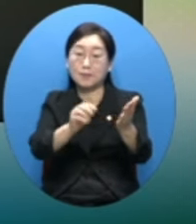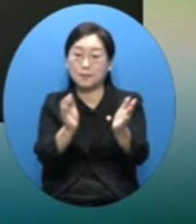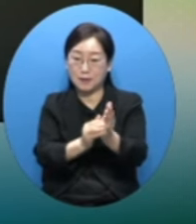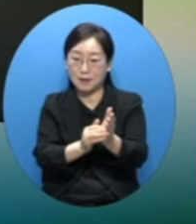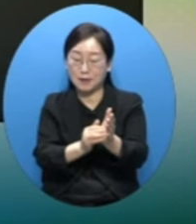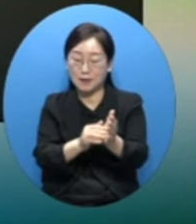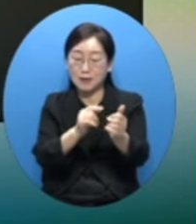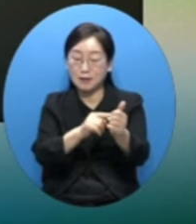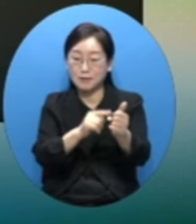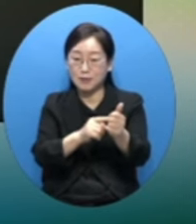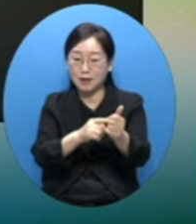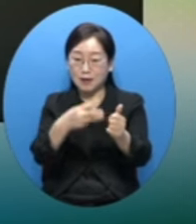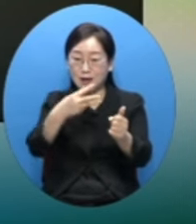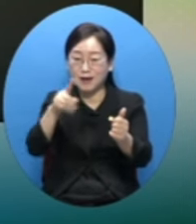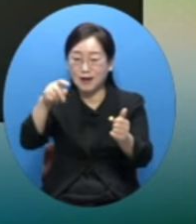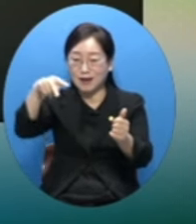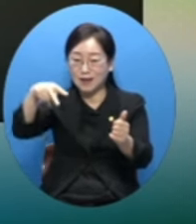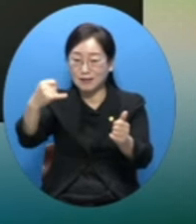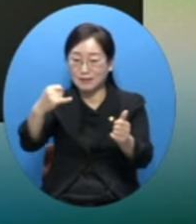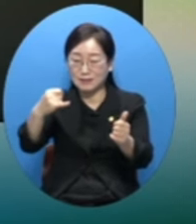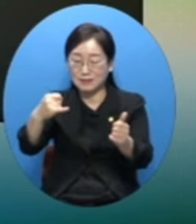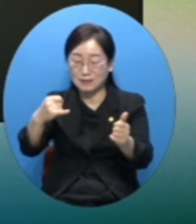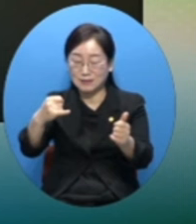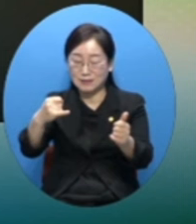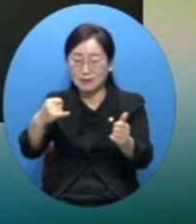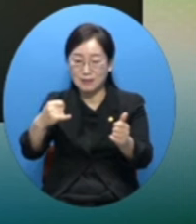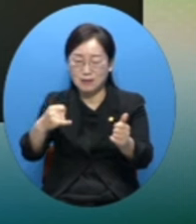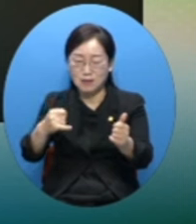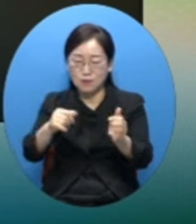라스베이거스의 최고 호텔 벨라지오의 흑인 최초로